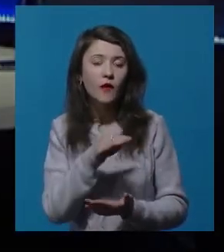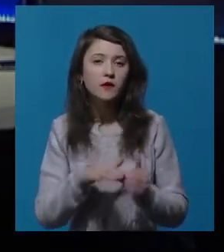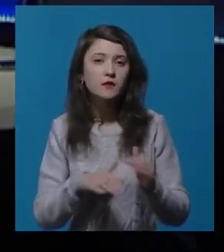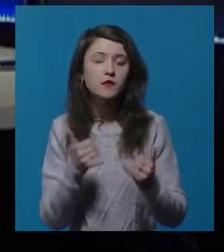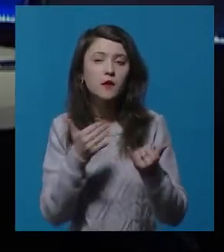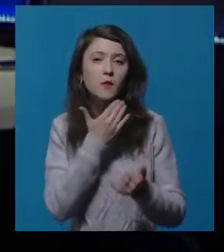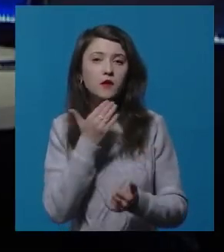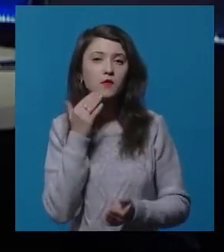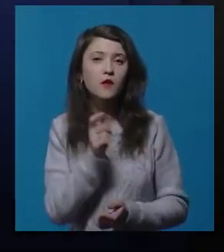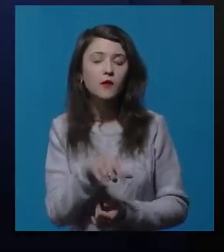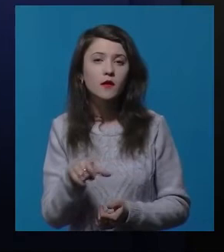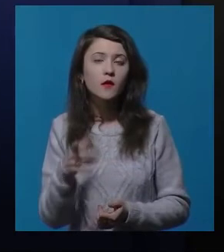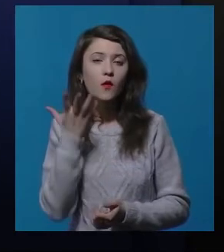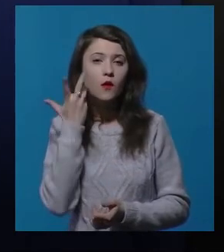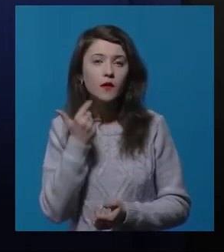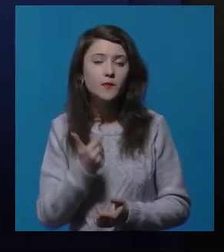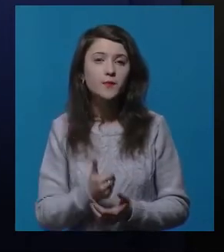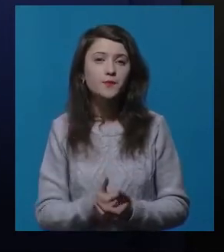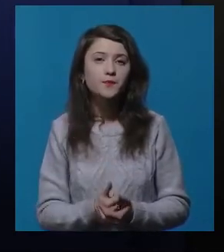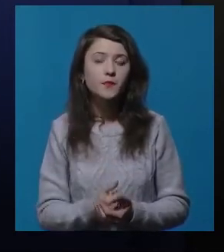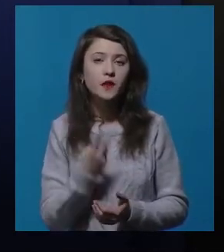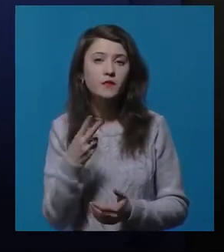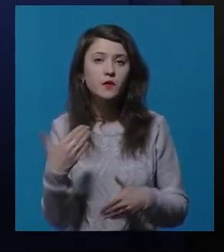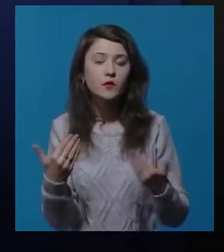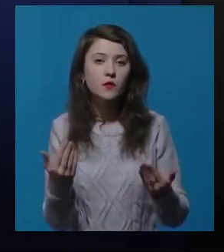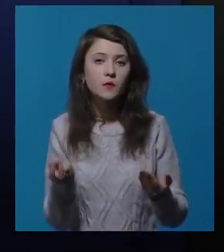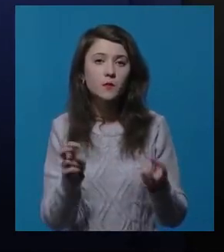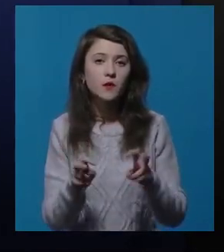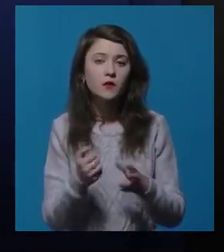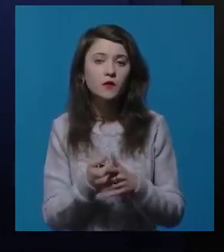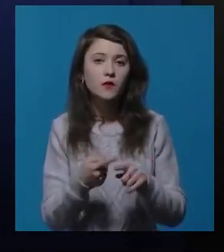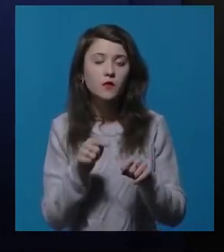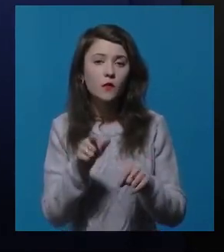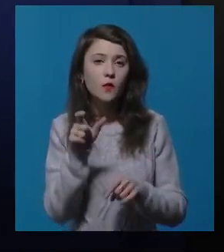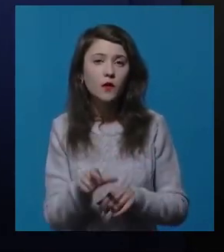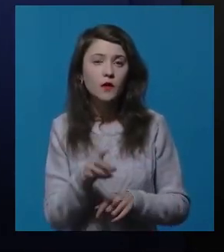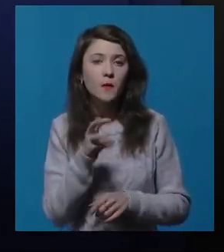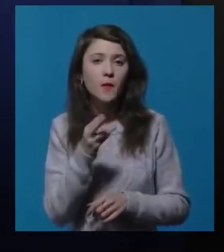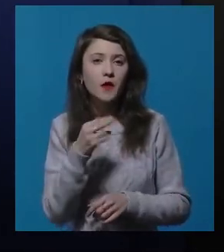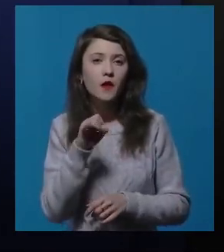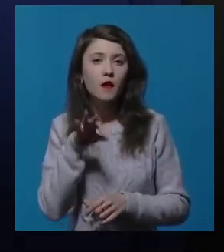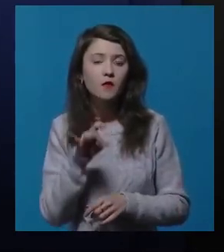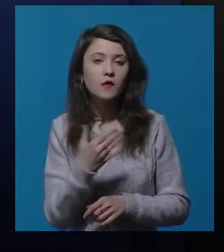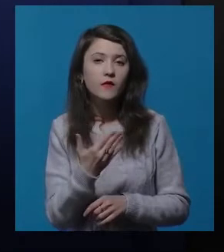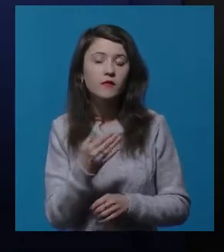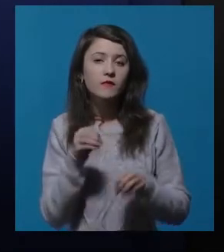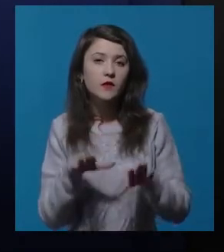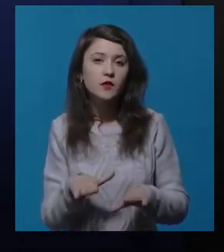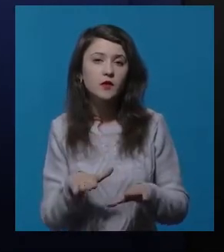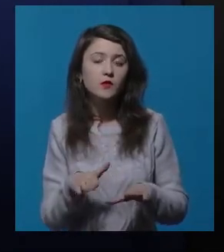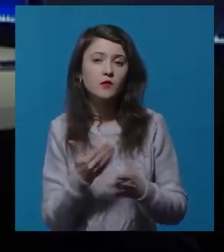на сьогоднішній день, коли дві сторони приходять до цього медіатора, а він вирішує їхні питання шляхом